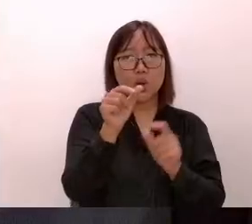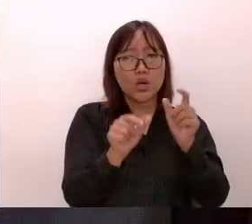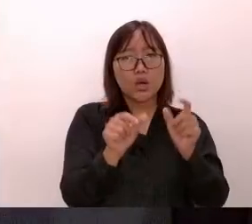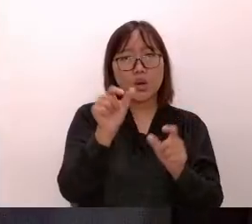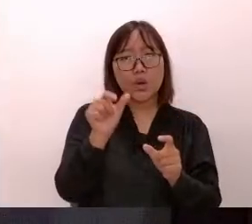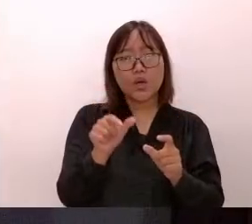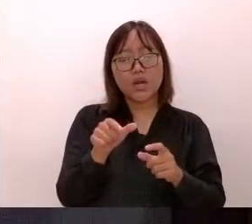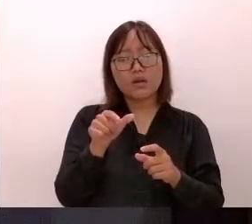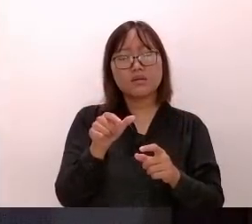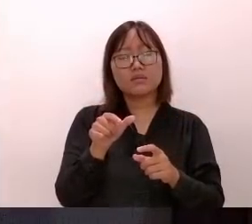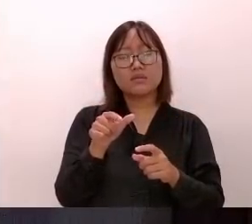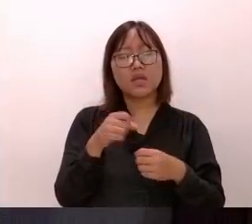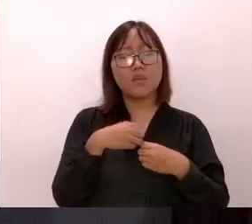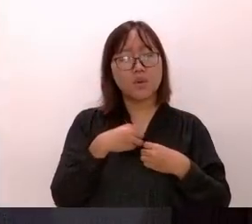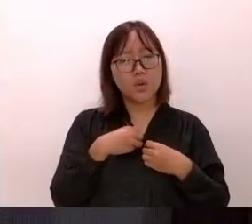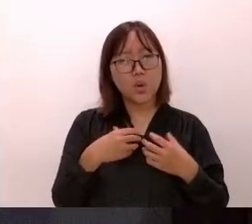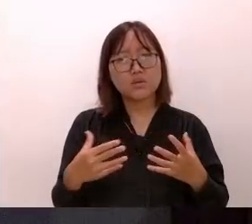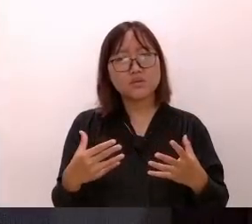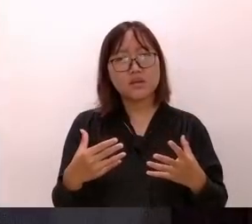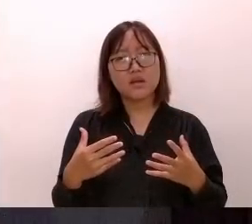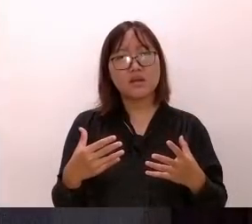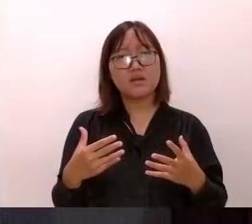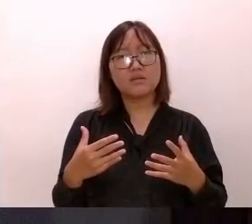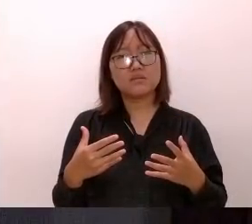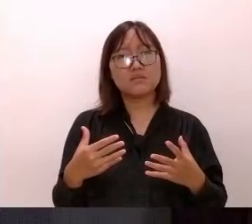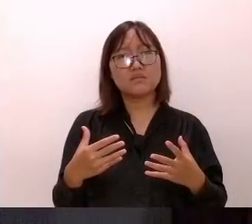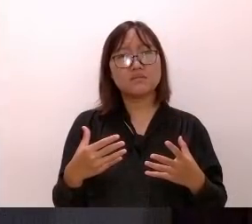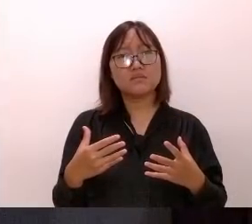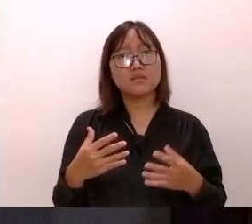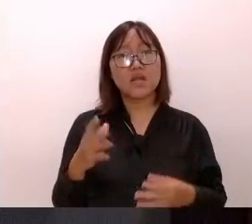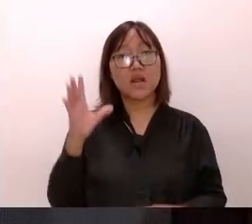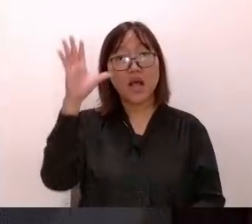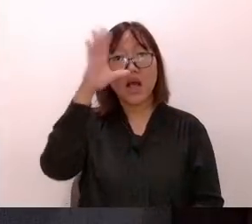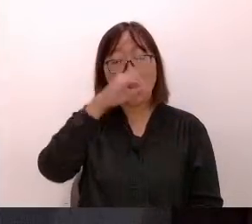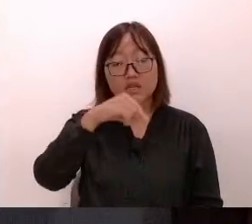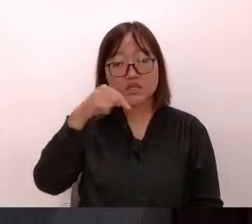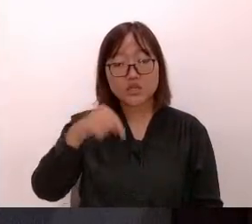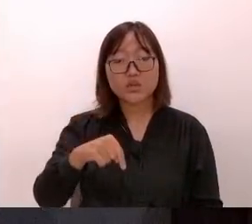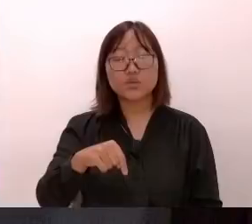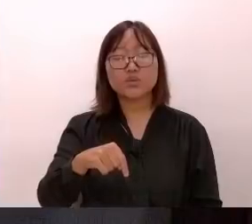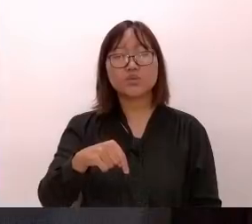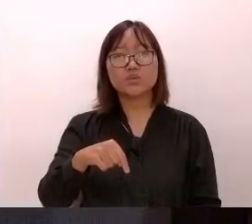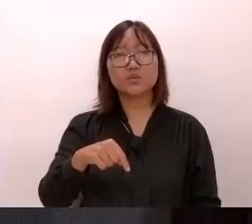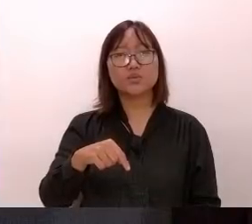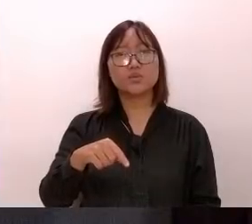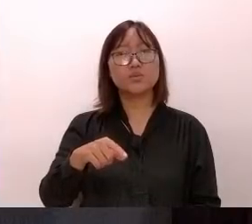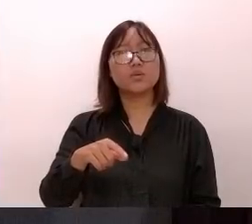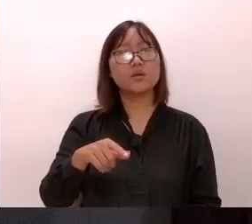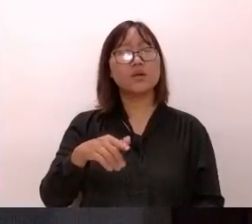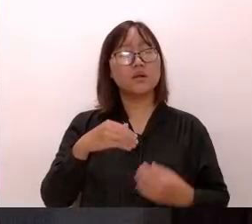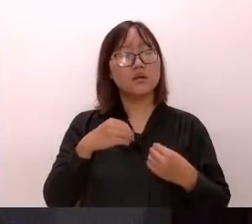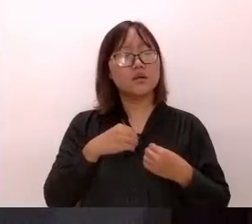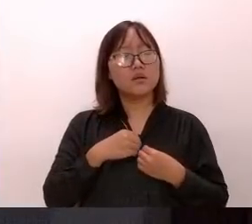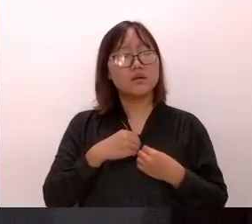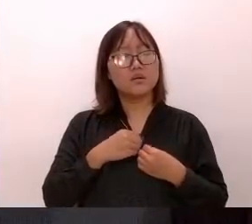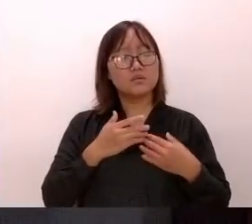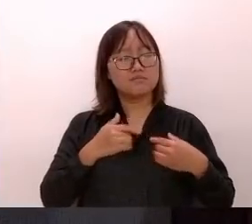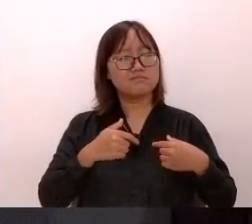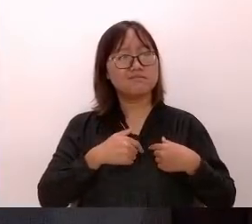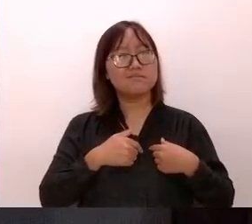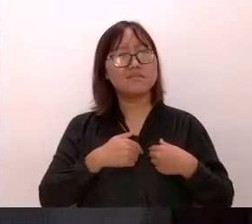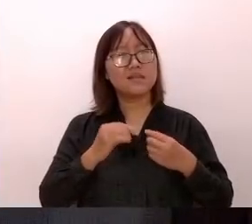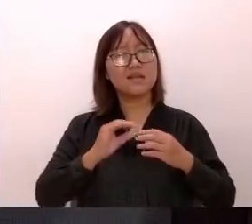malang pada hari itu terbukalah Lubuk kerahiman ku dan aku